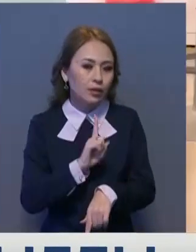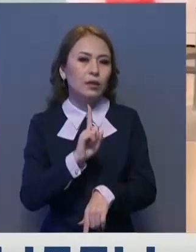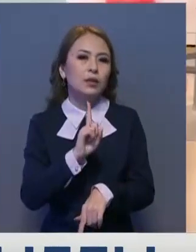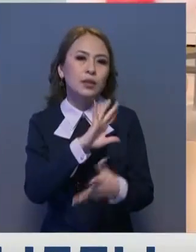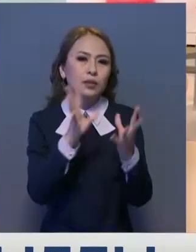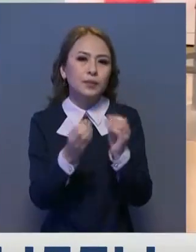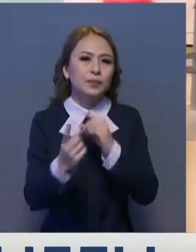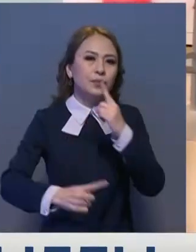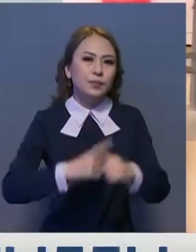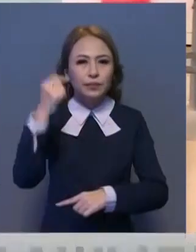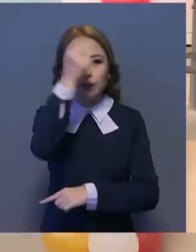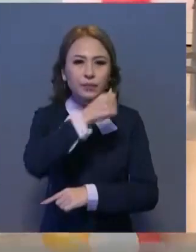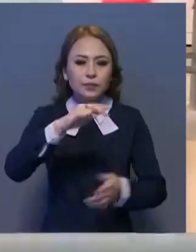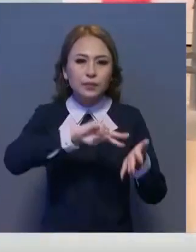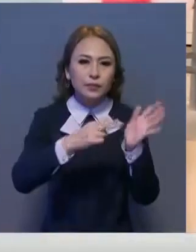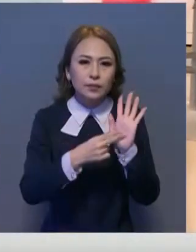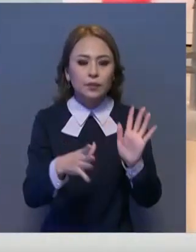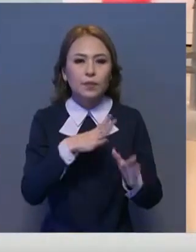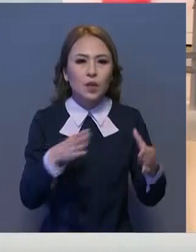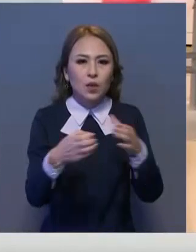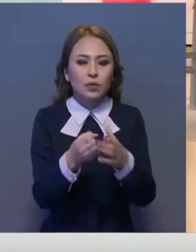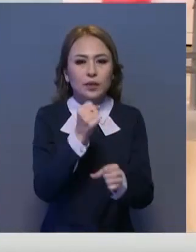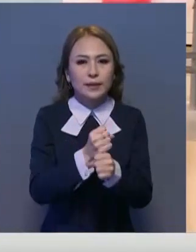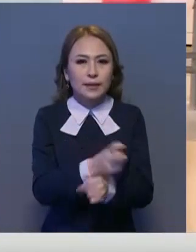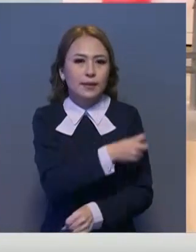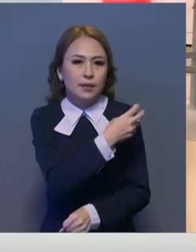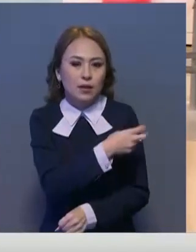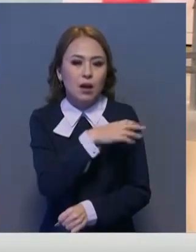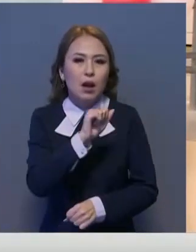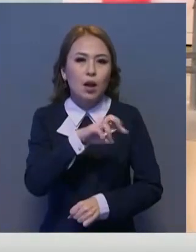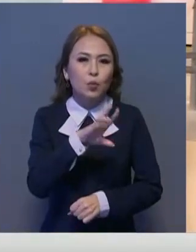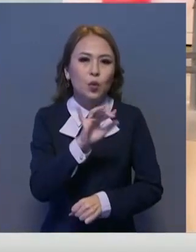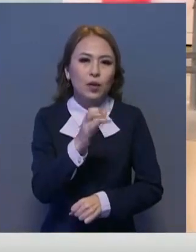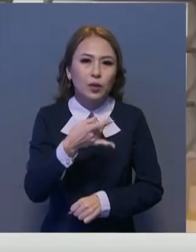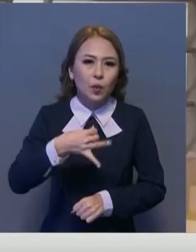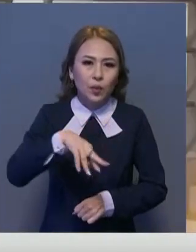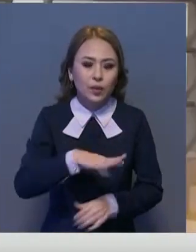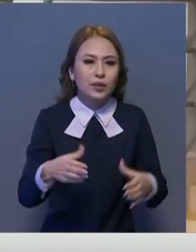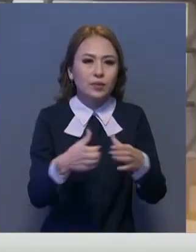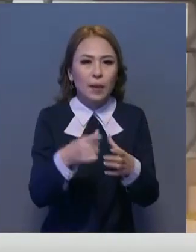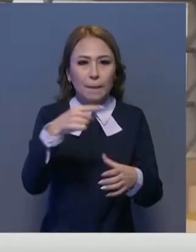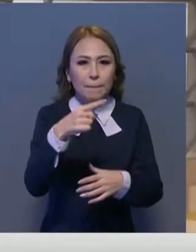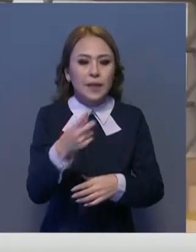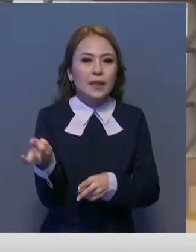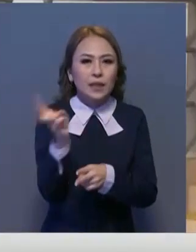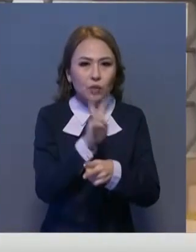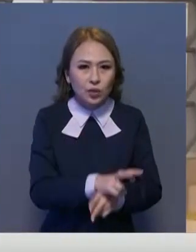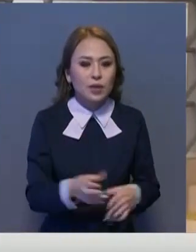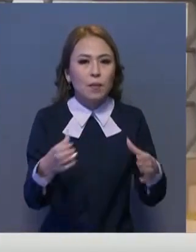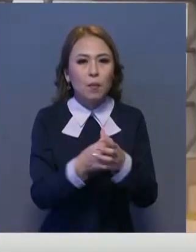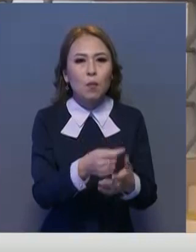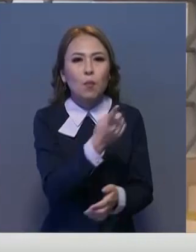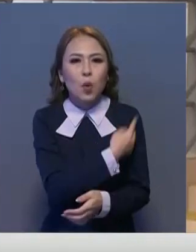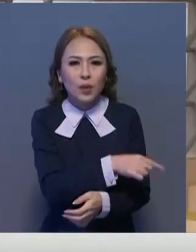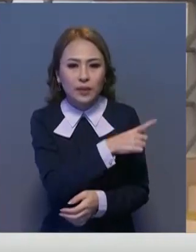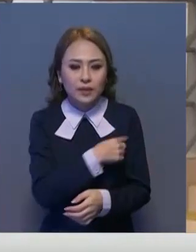қолайлы. Келесі жылға жоспарланып отырған жаңа Долан ауылындағы осындай дәрігерлік амбулатория Қаскелең қаласына 1000 келушіге арналған поликлиника